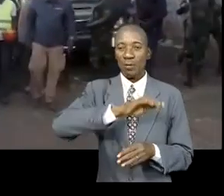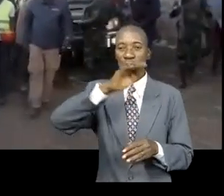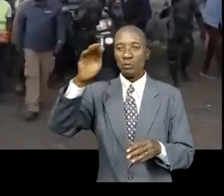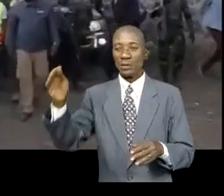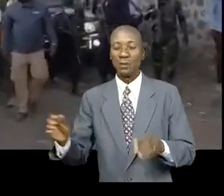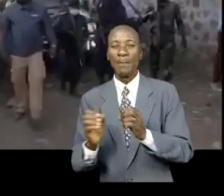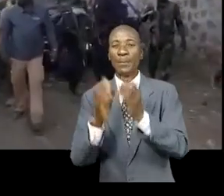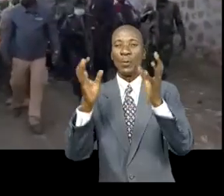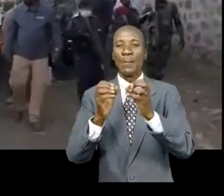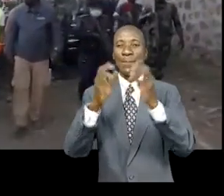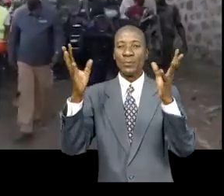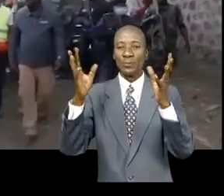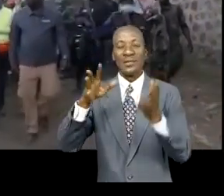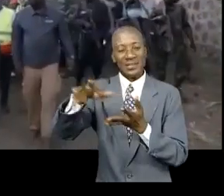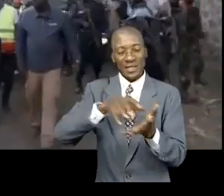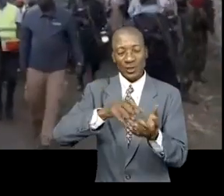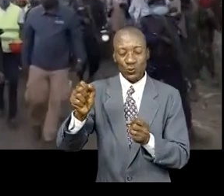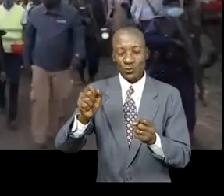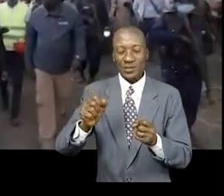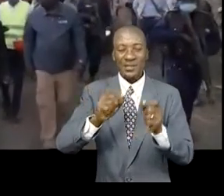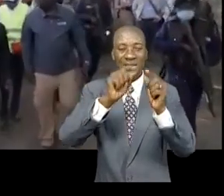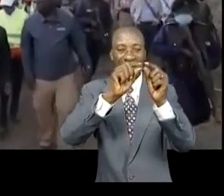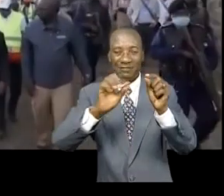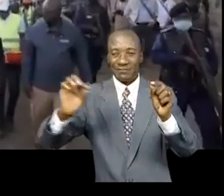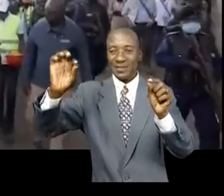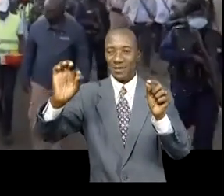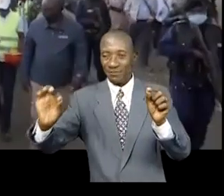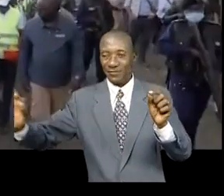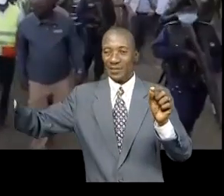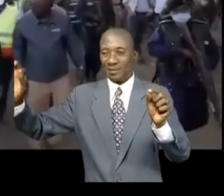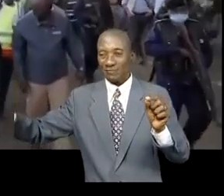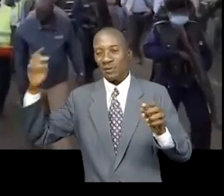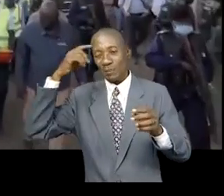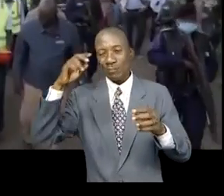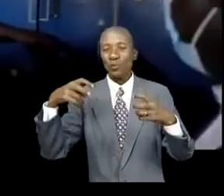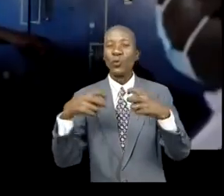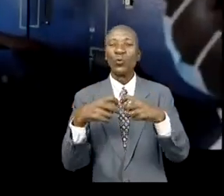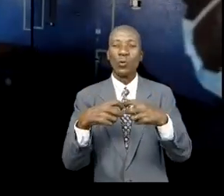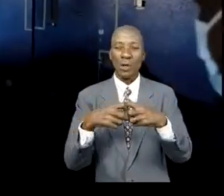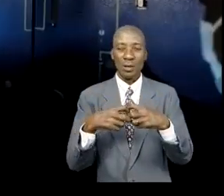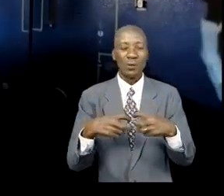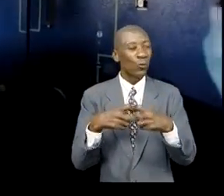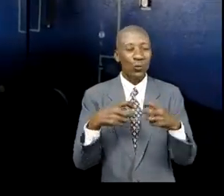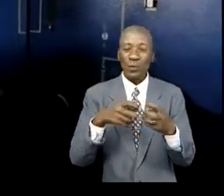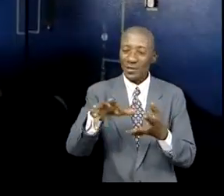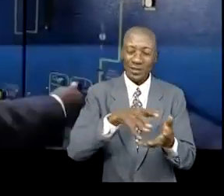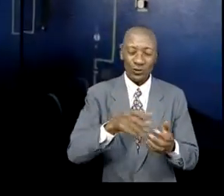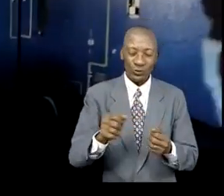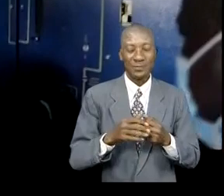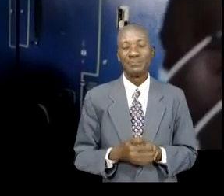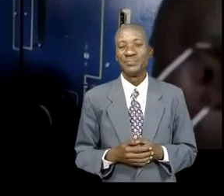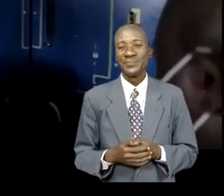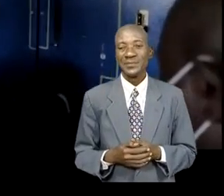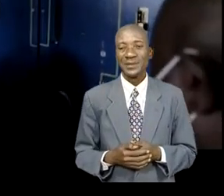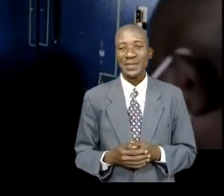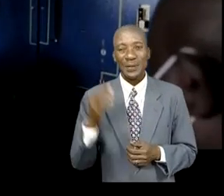Premier ministre, chef du gouvernement, Jean-Michel Samalukonde Kienge, qui a lancé à partir du poste de Virunga Energy,